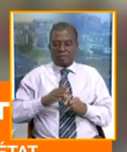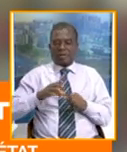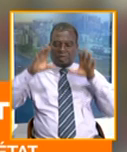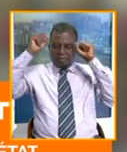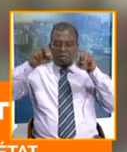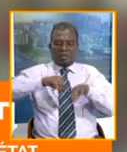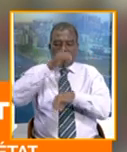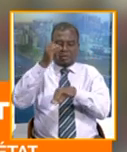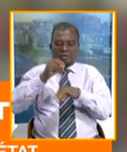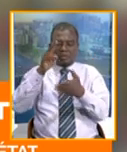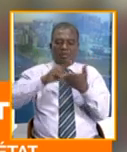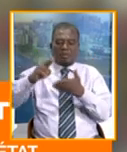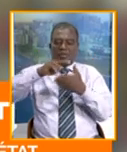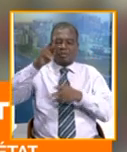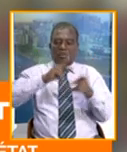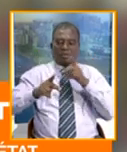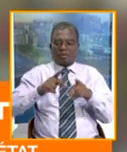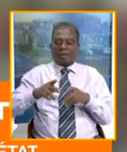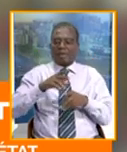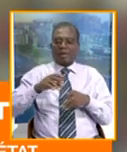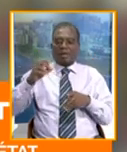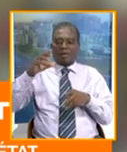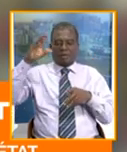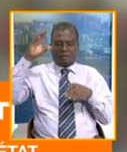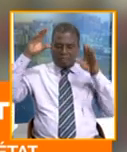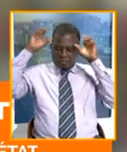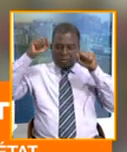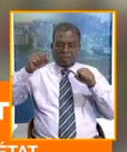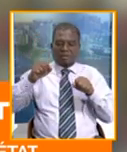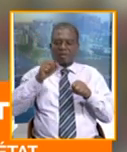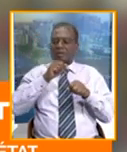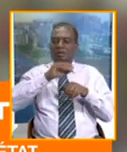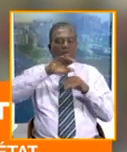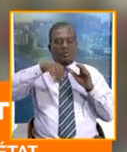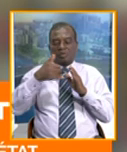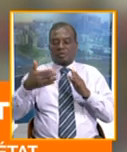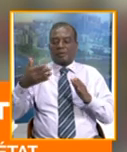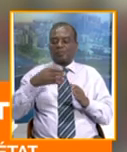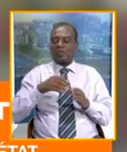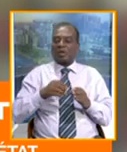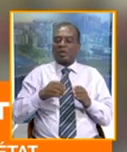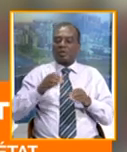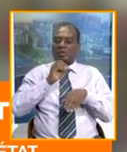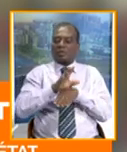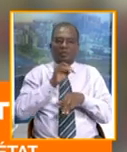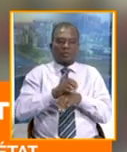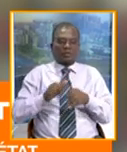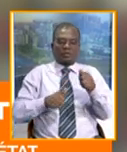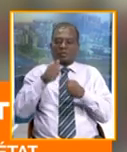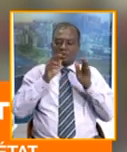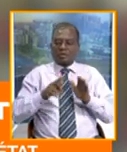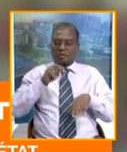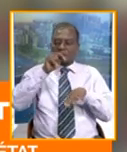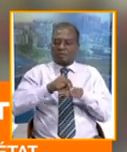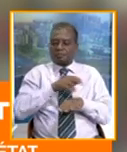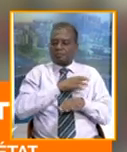universités publiques, Messieurs les présidents des chambres consulaires, Mesdames et Messieurs les présidents des conseils d'administration et directeurs généraux des